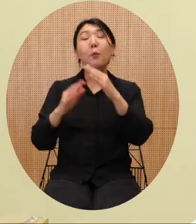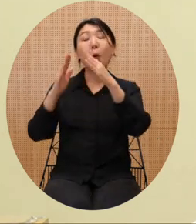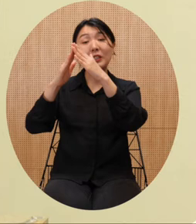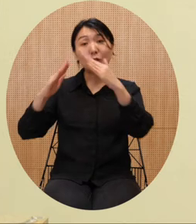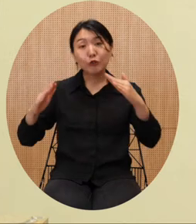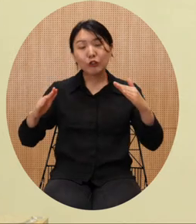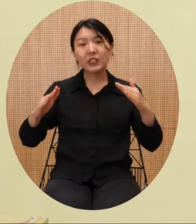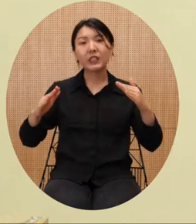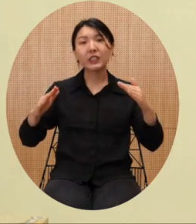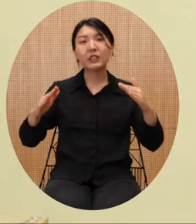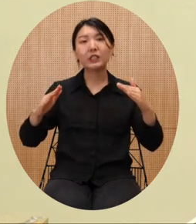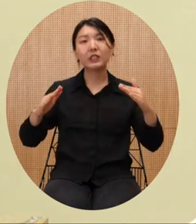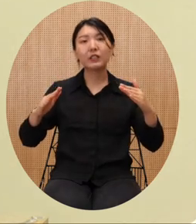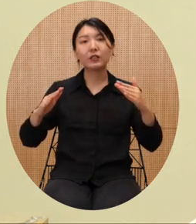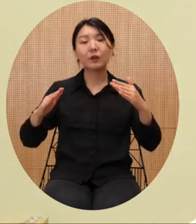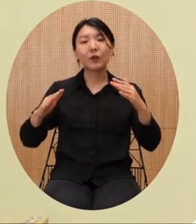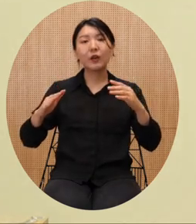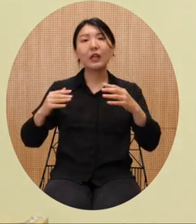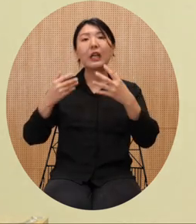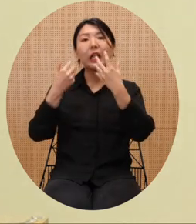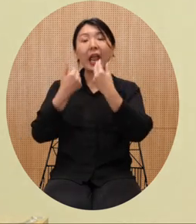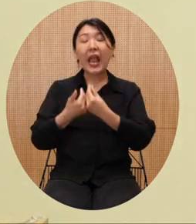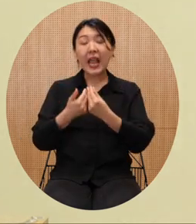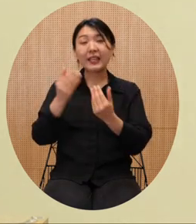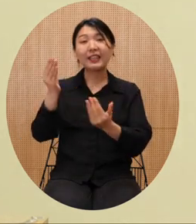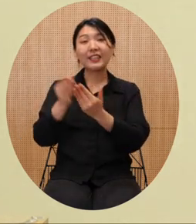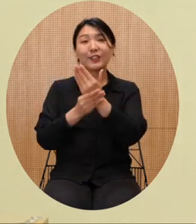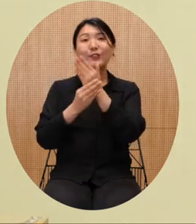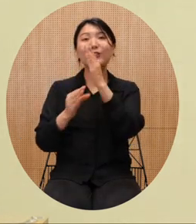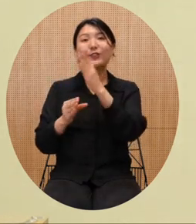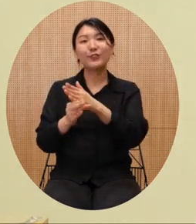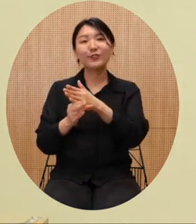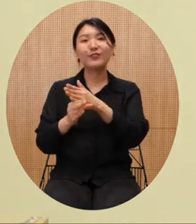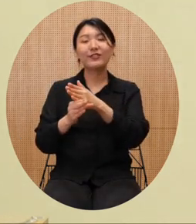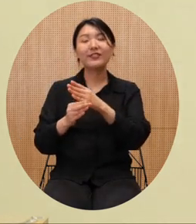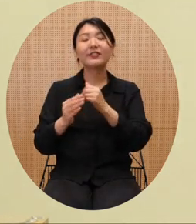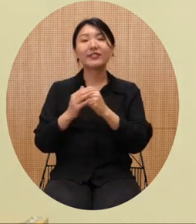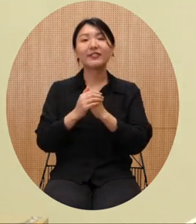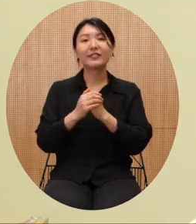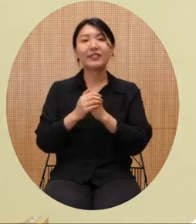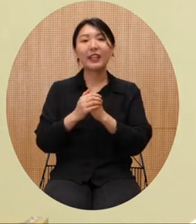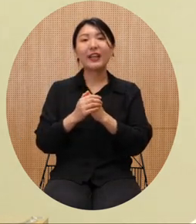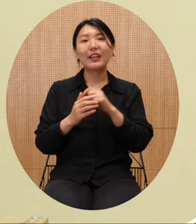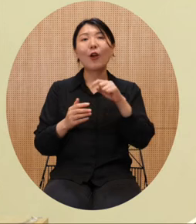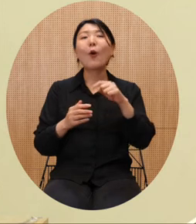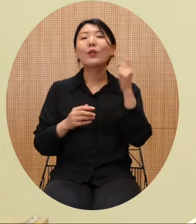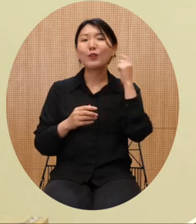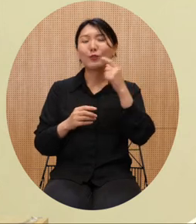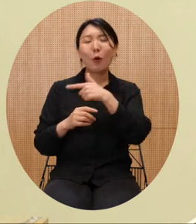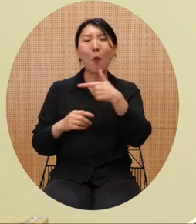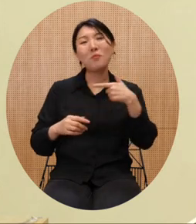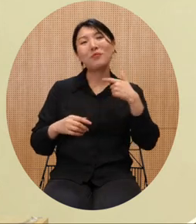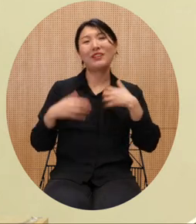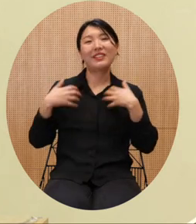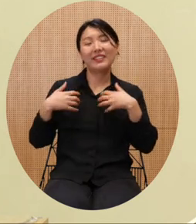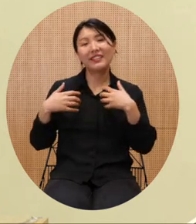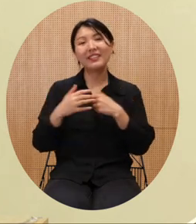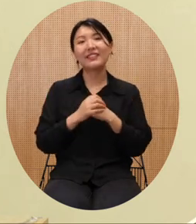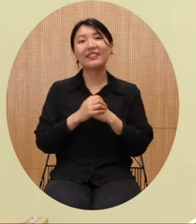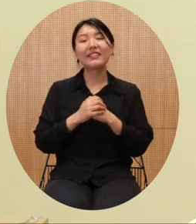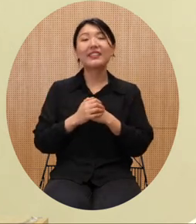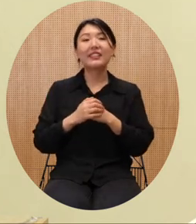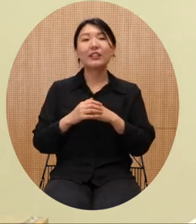전주시에서도 어떤 사례가 또 생기고 있고 이런 말씀을 들었을 때 굉장히 반가웠습니다. 사실